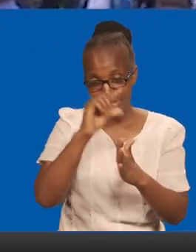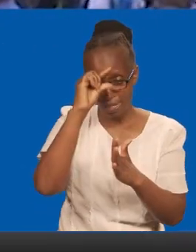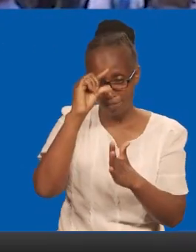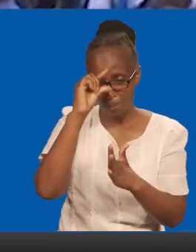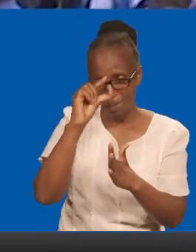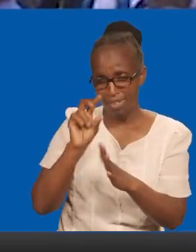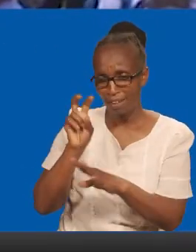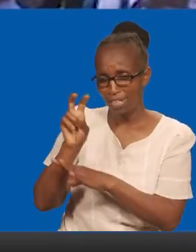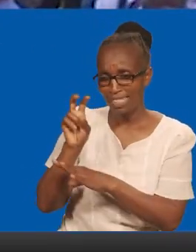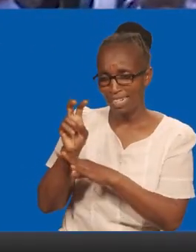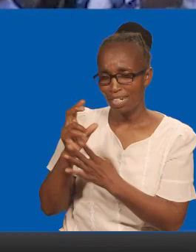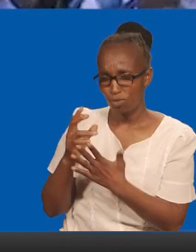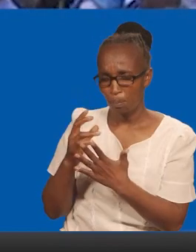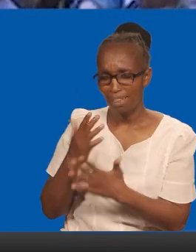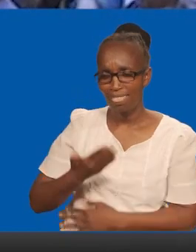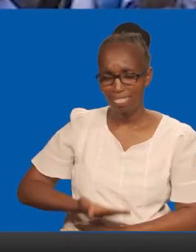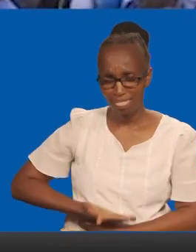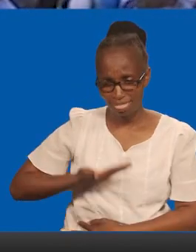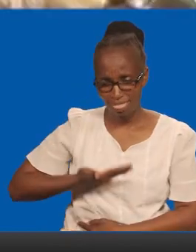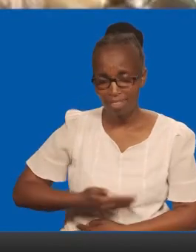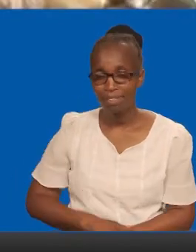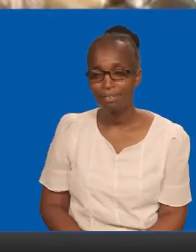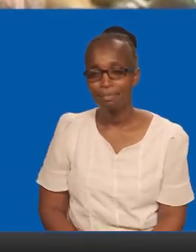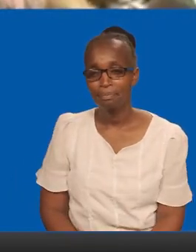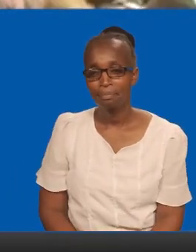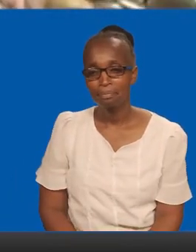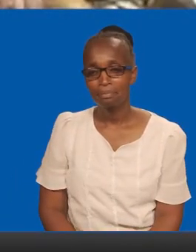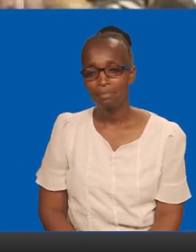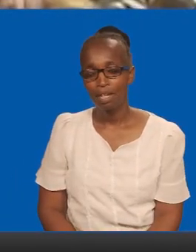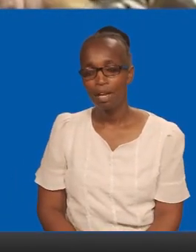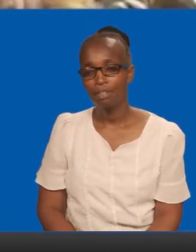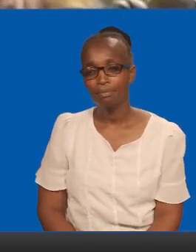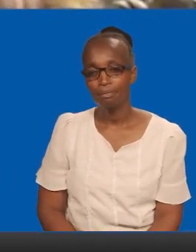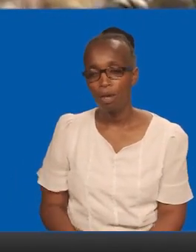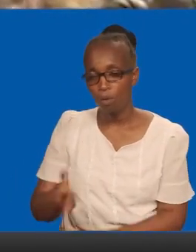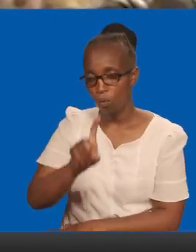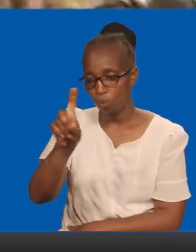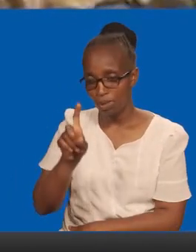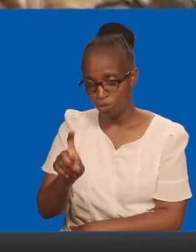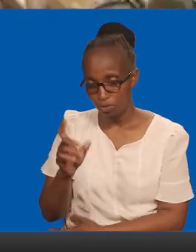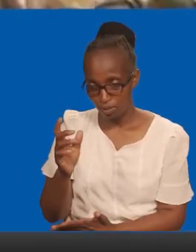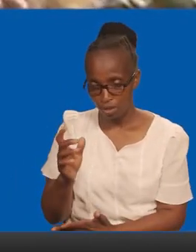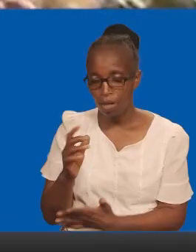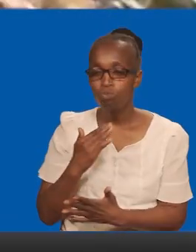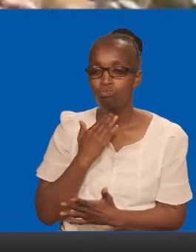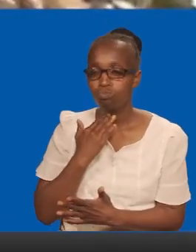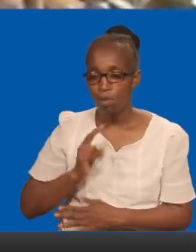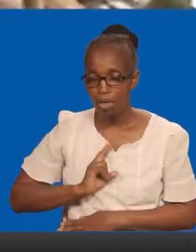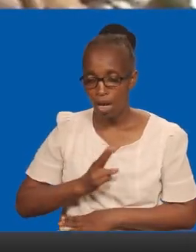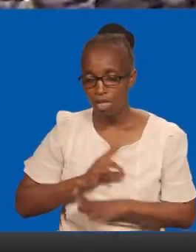katika serikali wameonekana kukerwa na jambo hilo. Tuendelee tusiendelee? Tuendelee tusiendelee?